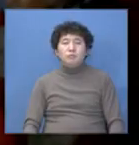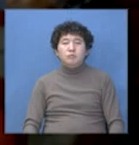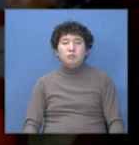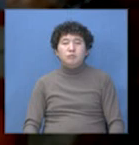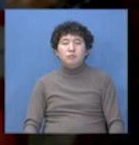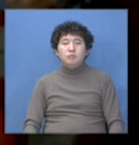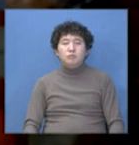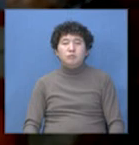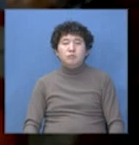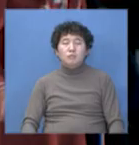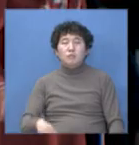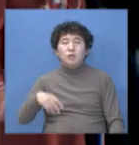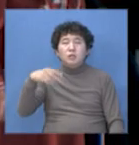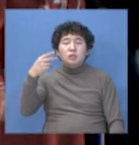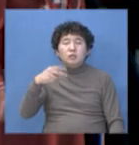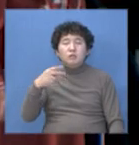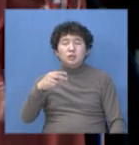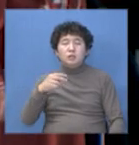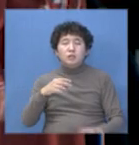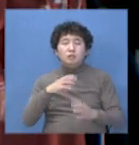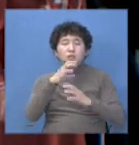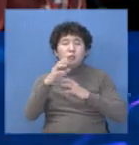Беловодия 20-ші халықаралық фестивалі өтті.